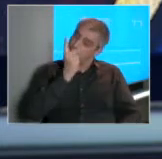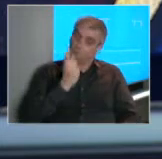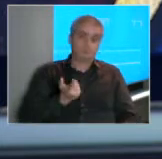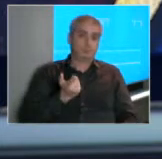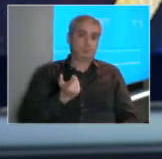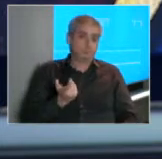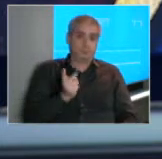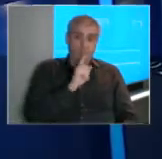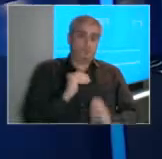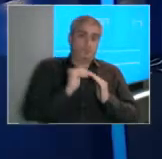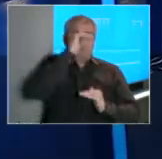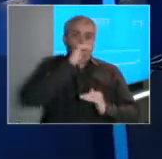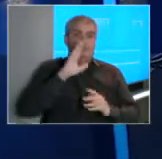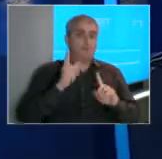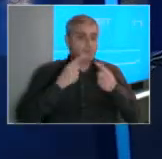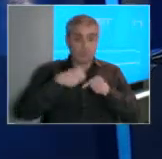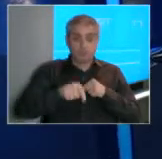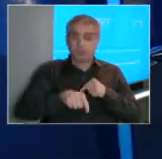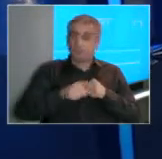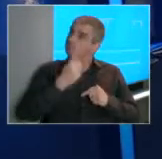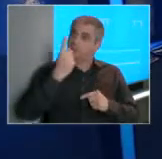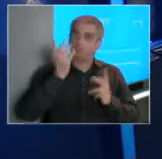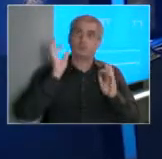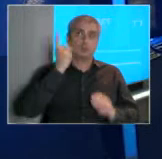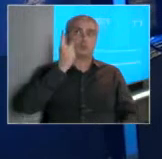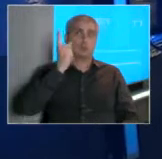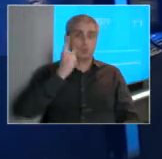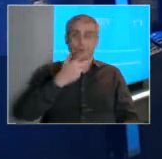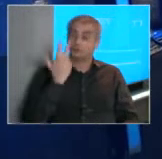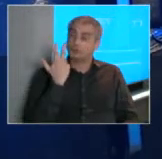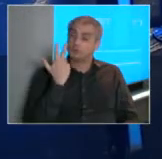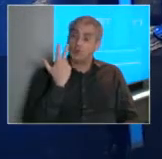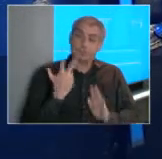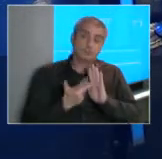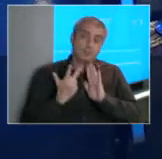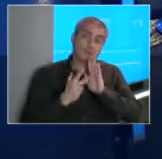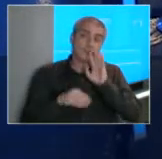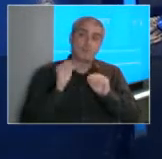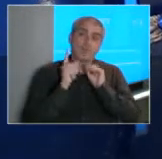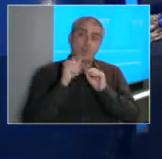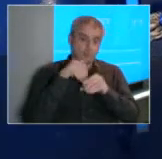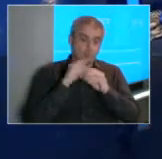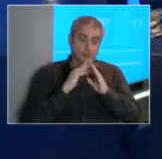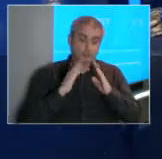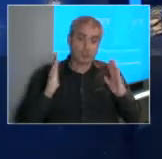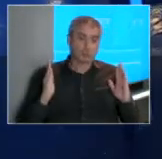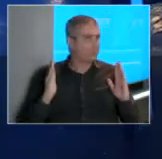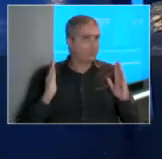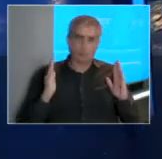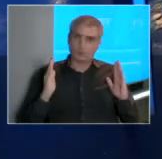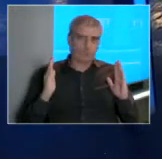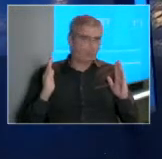זה שלא מרימים. שמה שקרה השנה זה חתיכת נו-נו-נו. שלוש מערכות בחירות בתוך שנה,